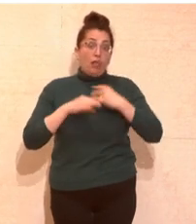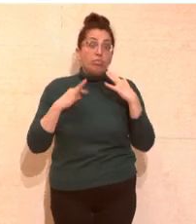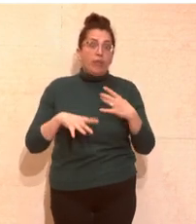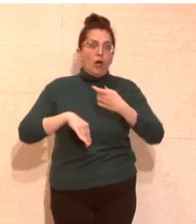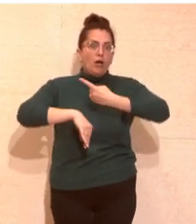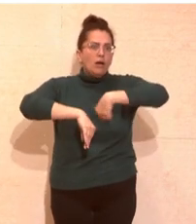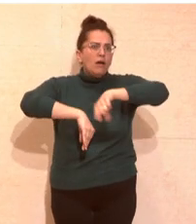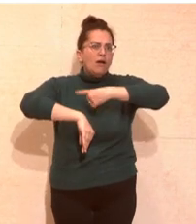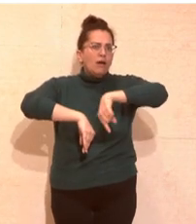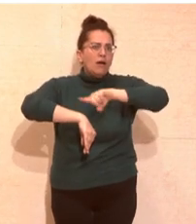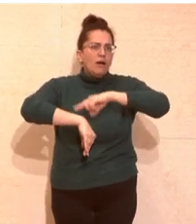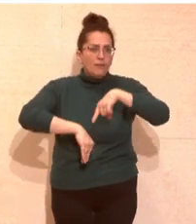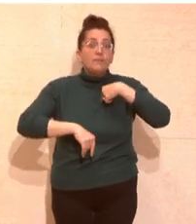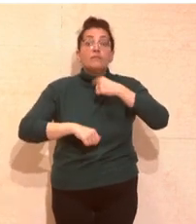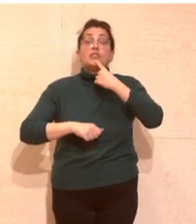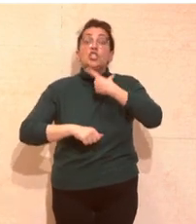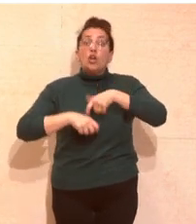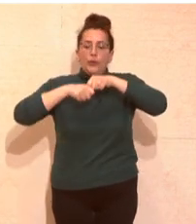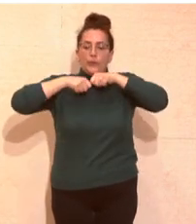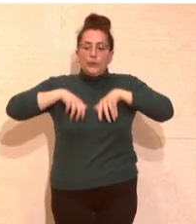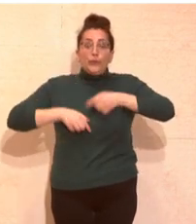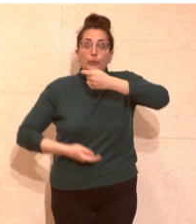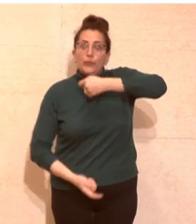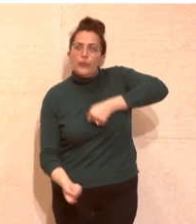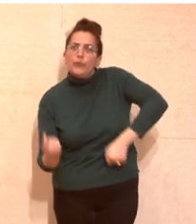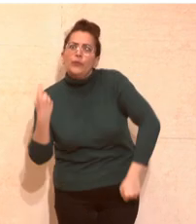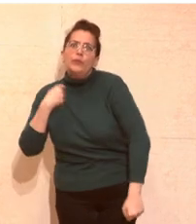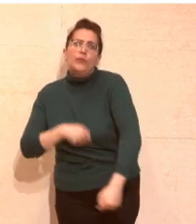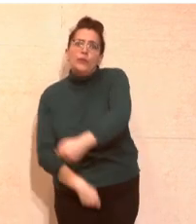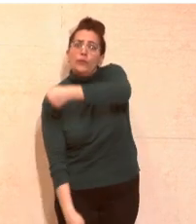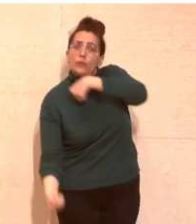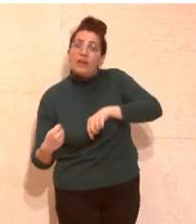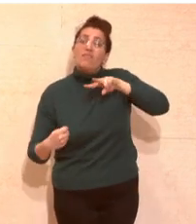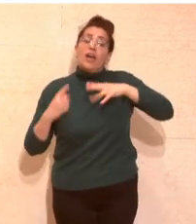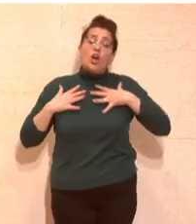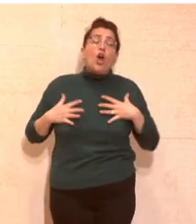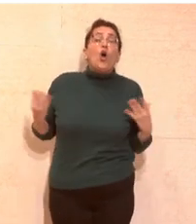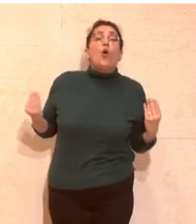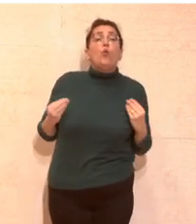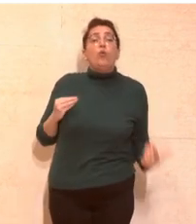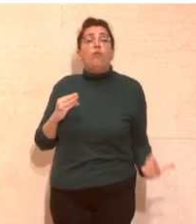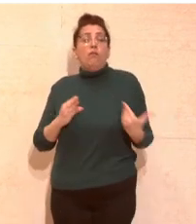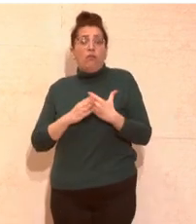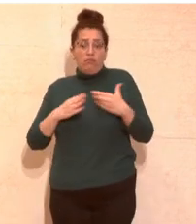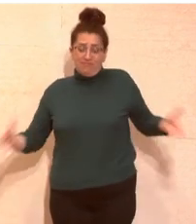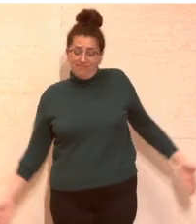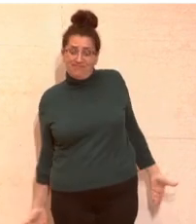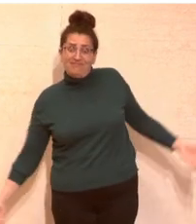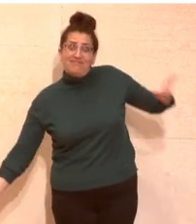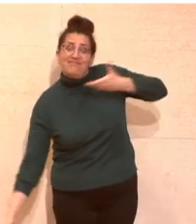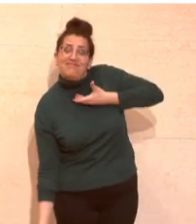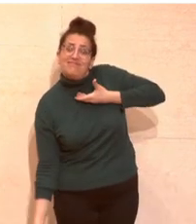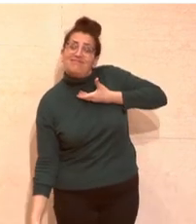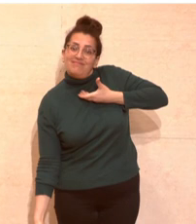est diffusée dans le sang, elle va ensuite partir, agir partout. Non seulement elle va venir réinformer le